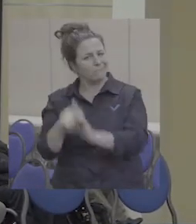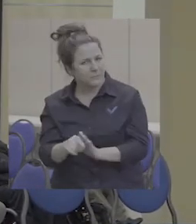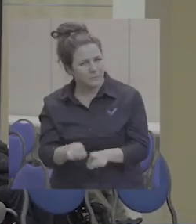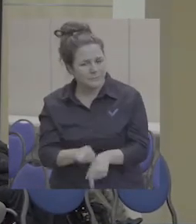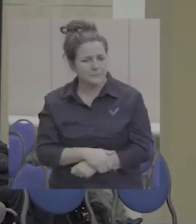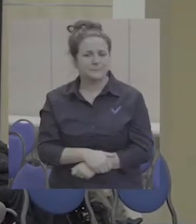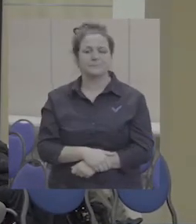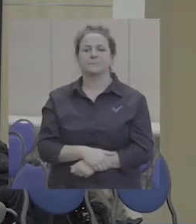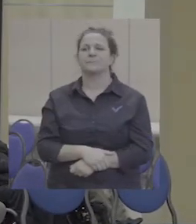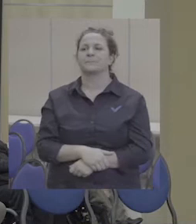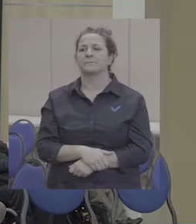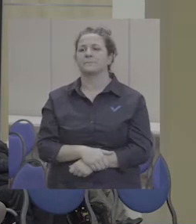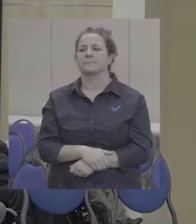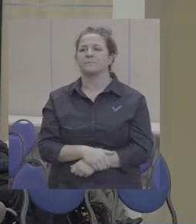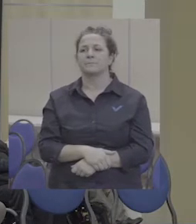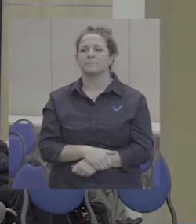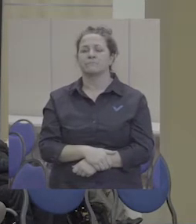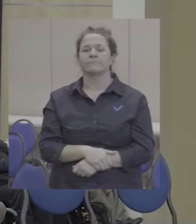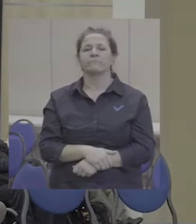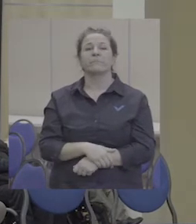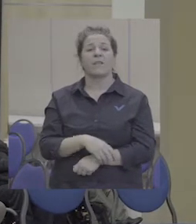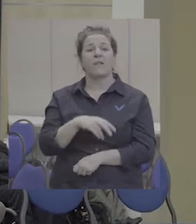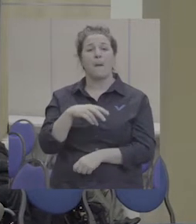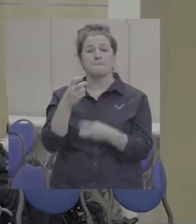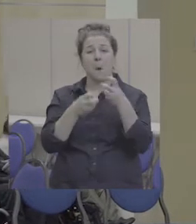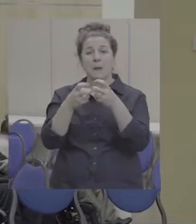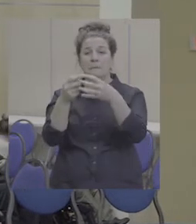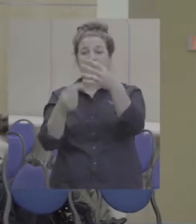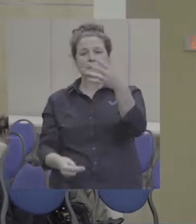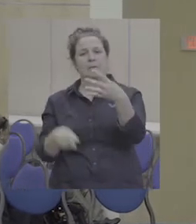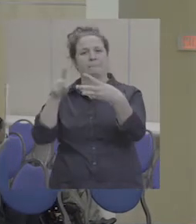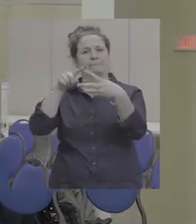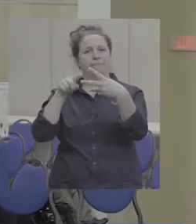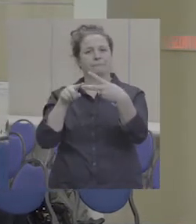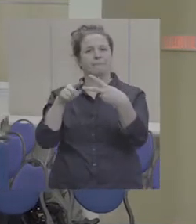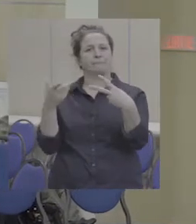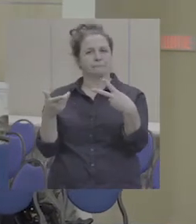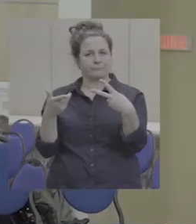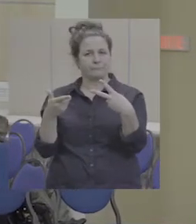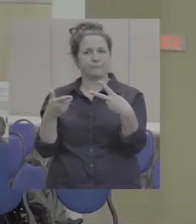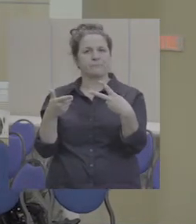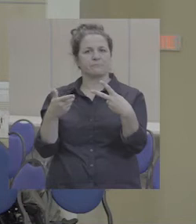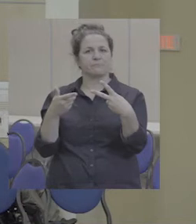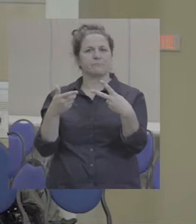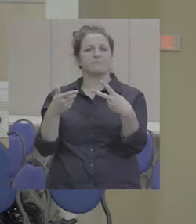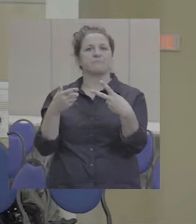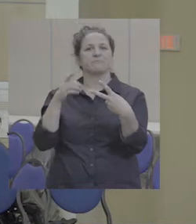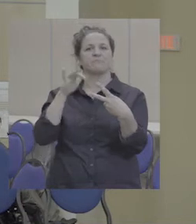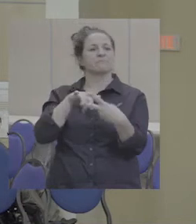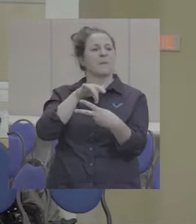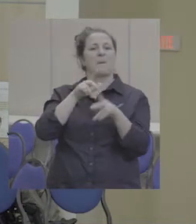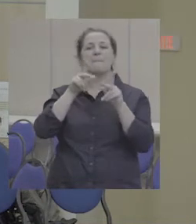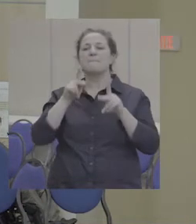En fait, j'ai identifié deux grands problèmes dans la façon de faire des gens